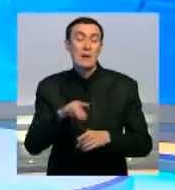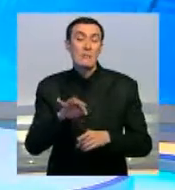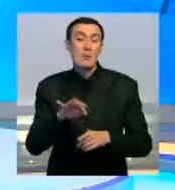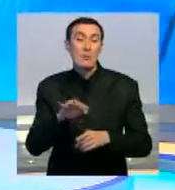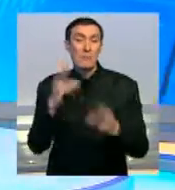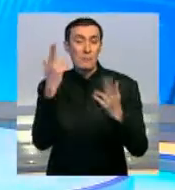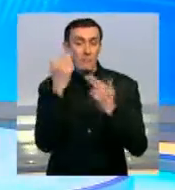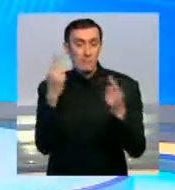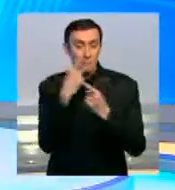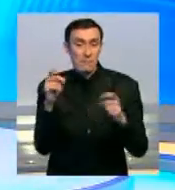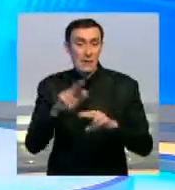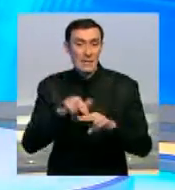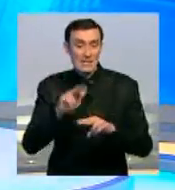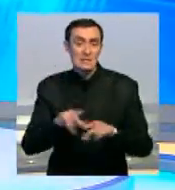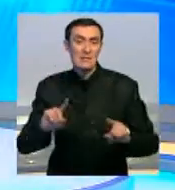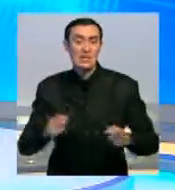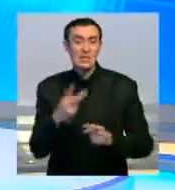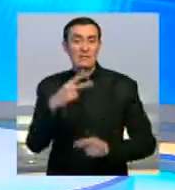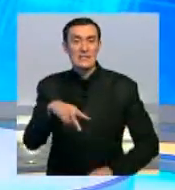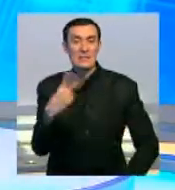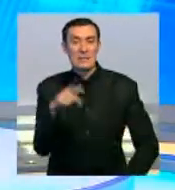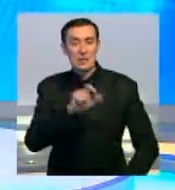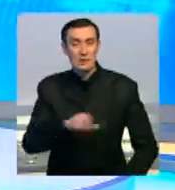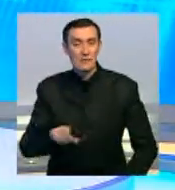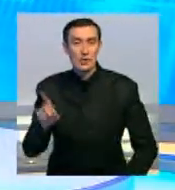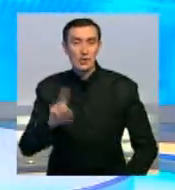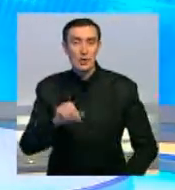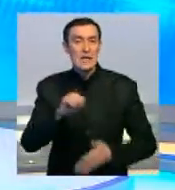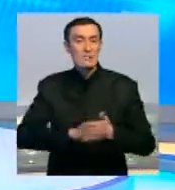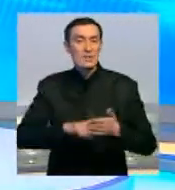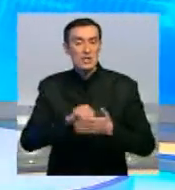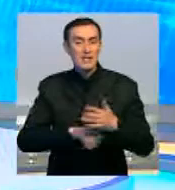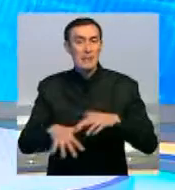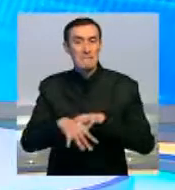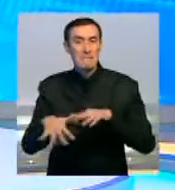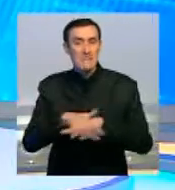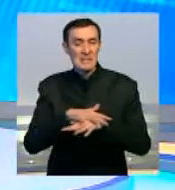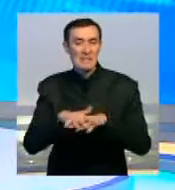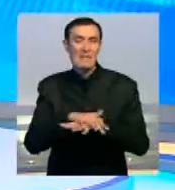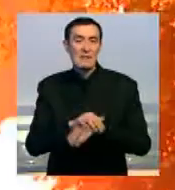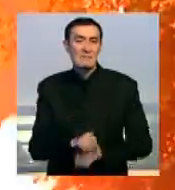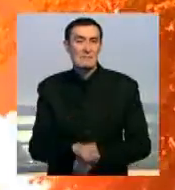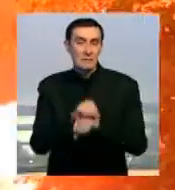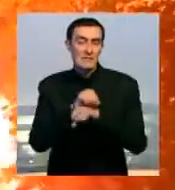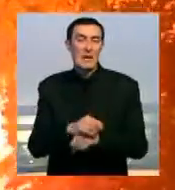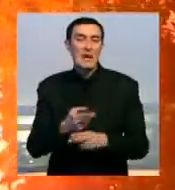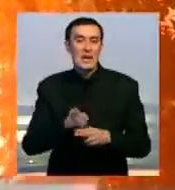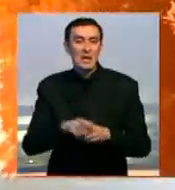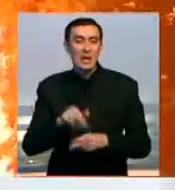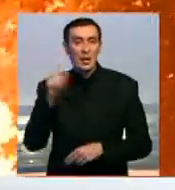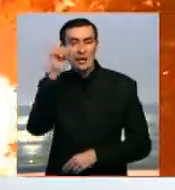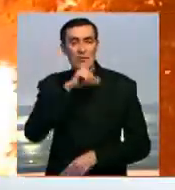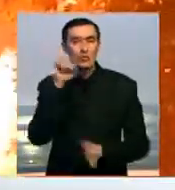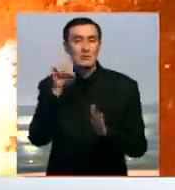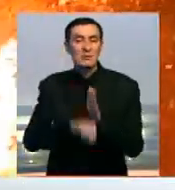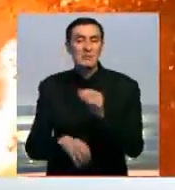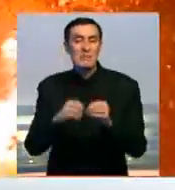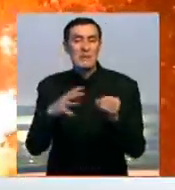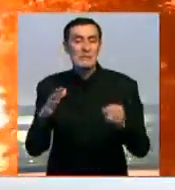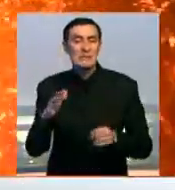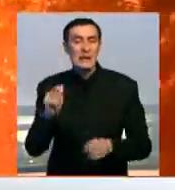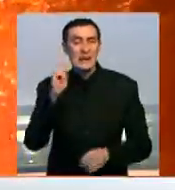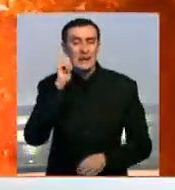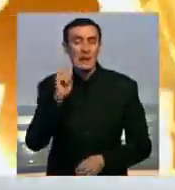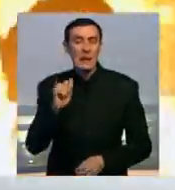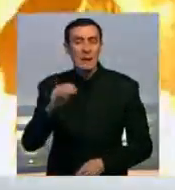сил правопорядка, сейчас уже задержано 22 человека. Известно, что причина массового нападения – годовщина убийства 15-летнего